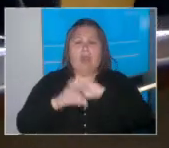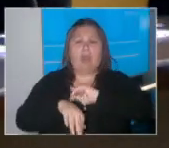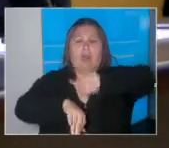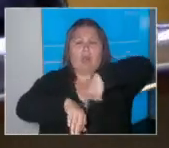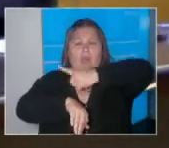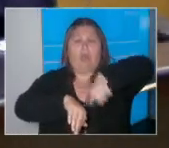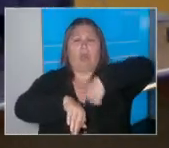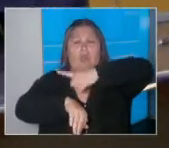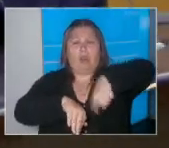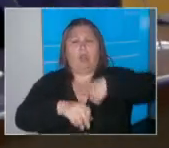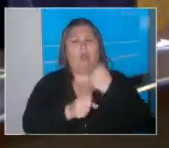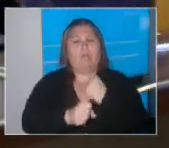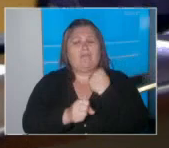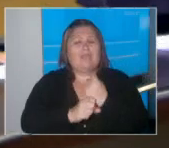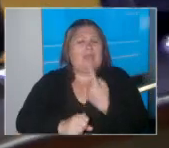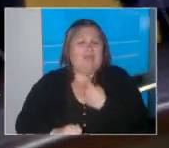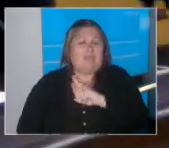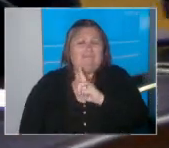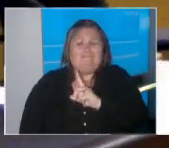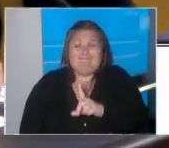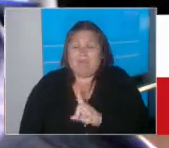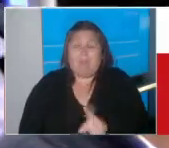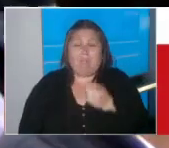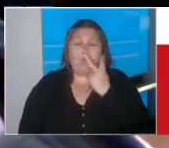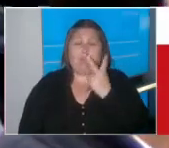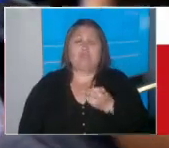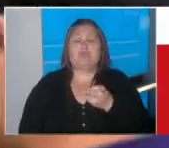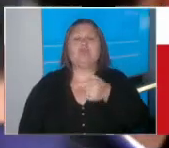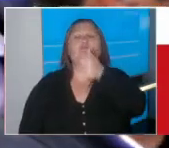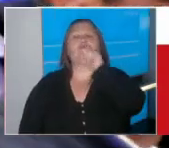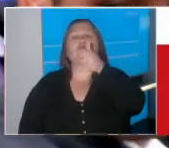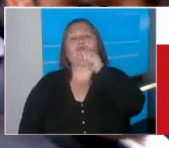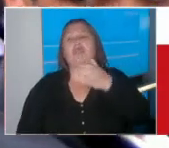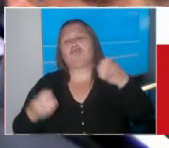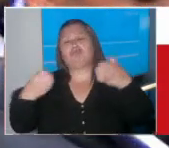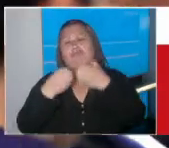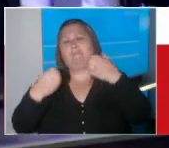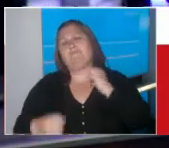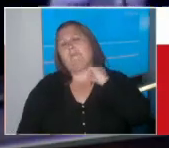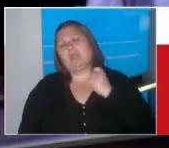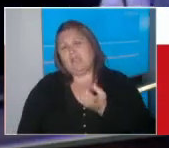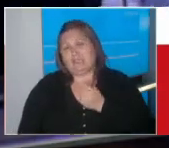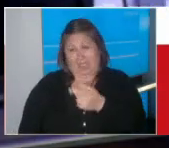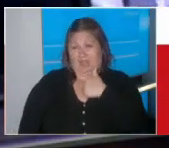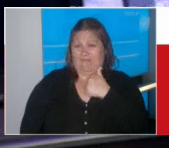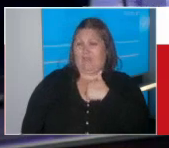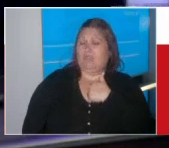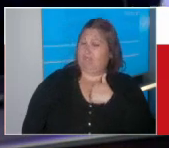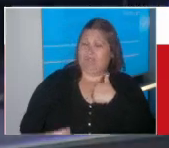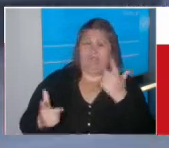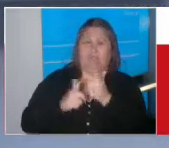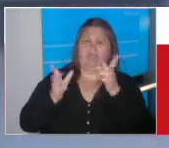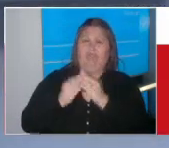לשעון, אינני ראיתי אותו מעולם, לא עם שמפניה, לא עם סיגר ולא אוכל ארוחת שחיתות. זה אני, וביליתי את השעות.